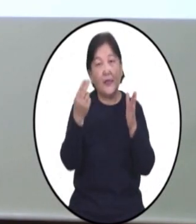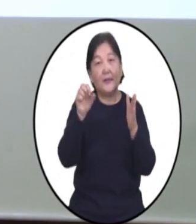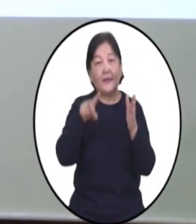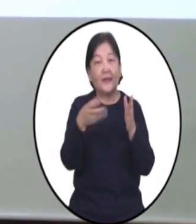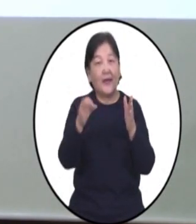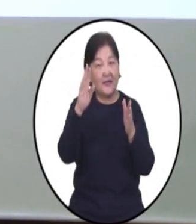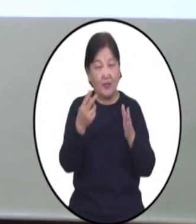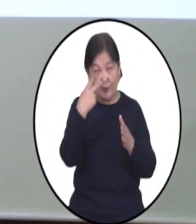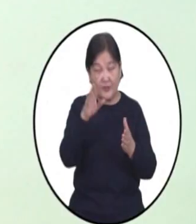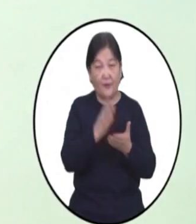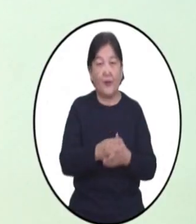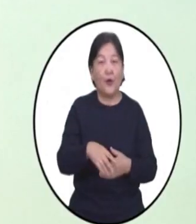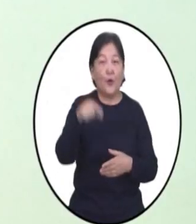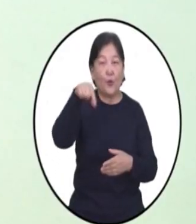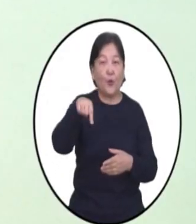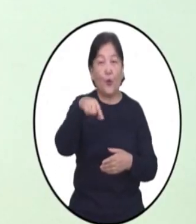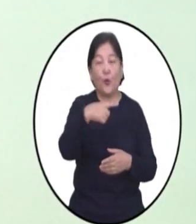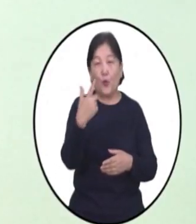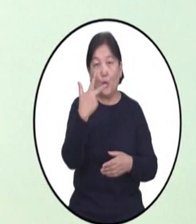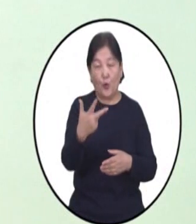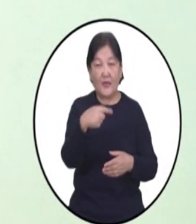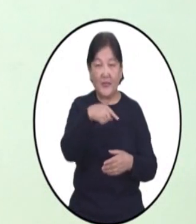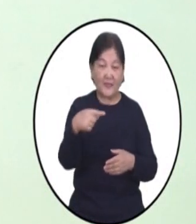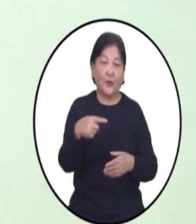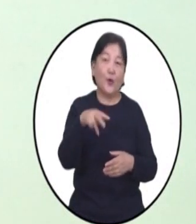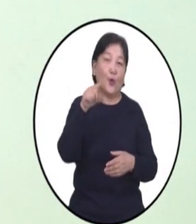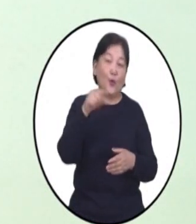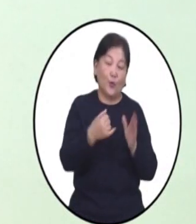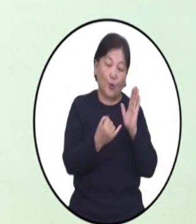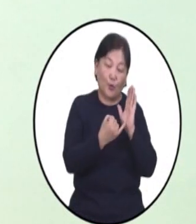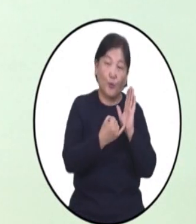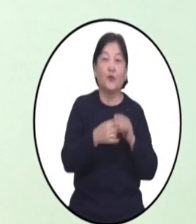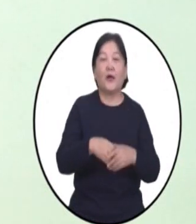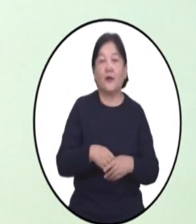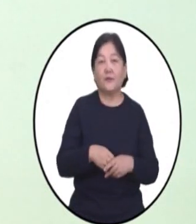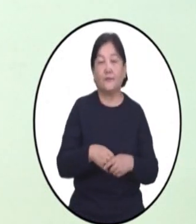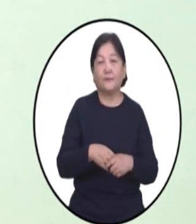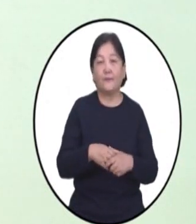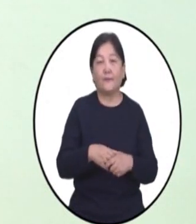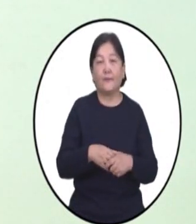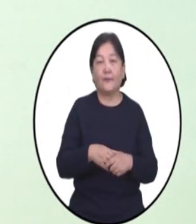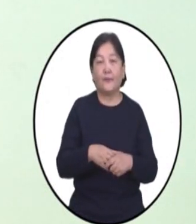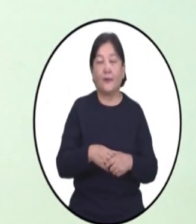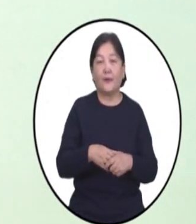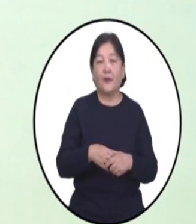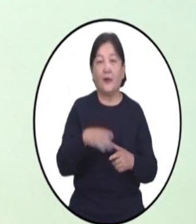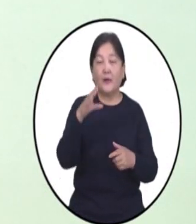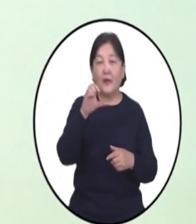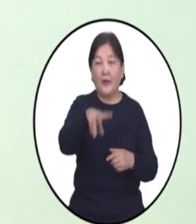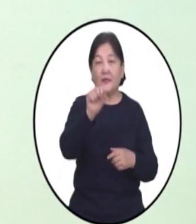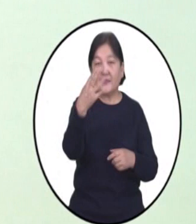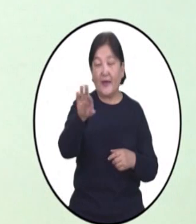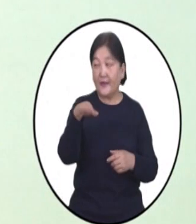үхэхэр Q3-аас хасах нь Q1 гэдэг бол кавертел хоорондын далайцыг илэрхийлж байгааг та бүхэн слайднаас харж байгаа